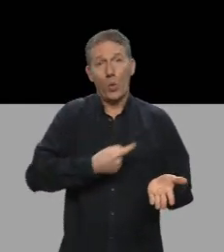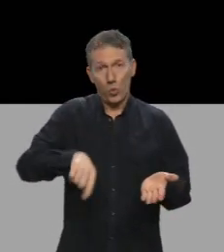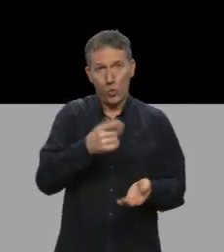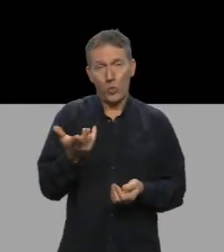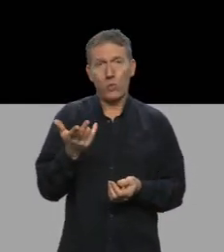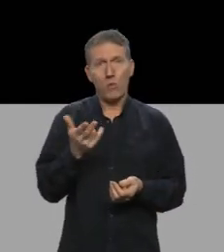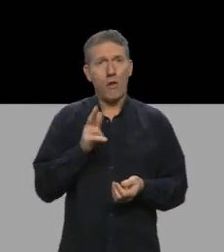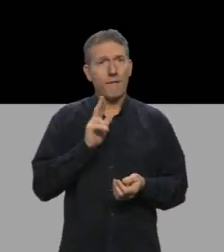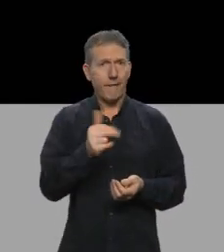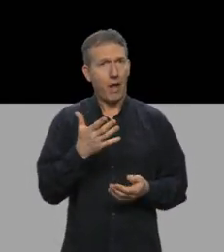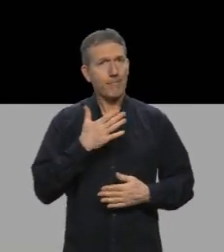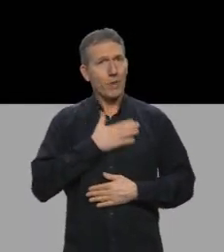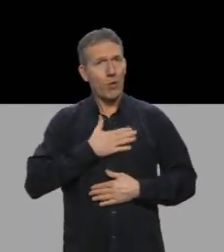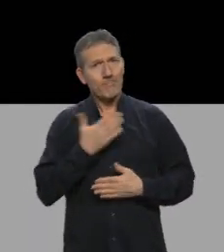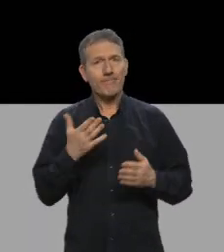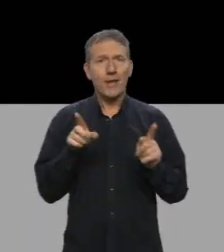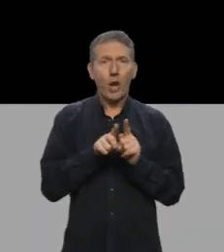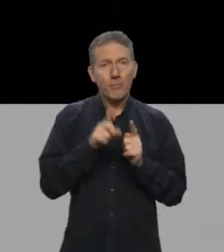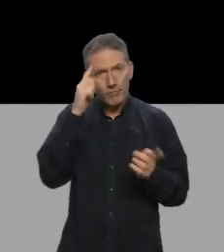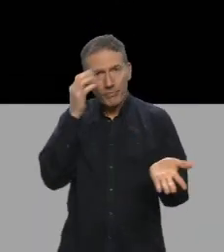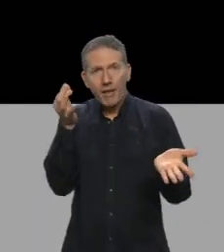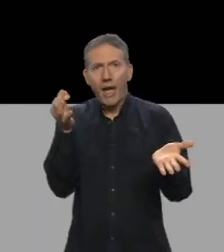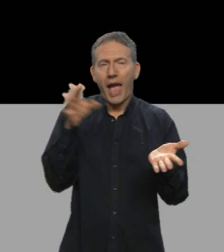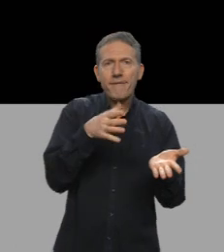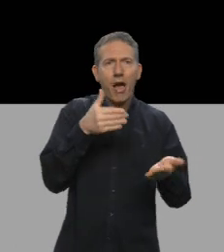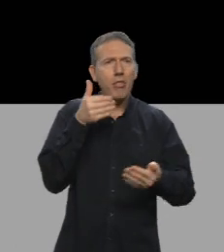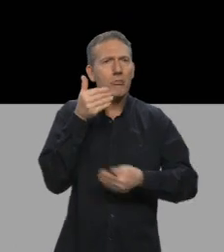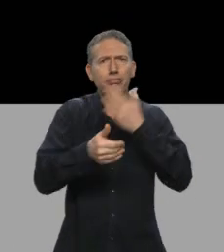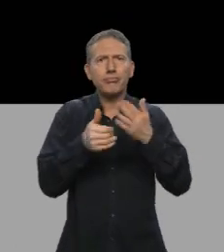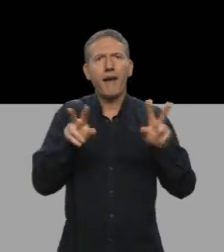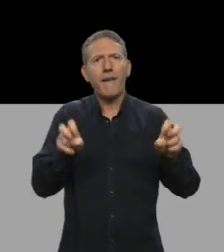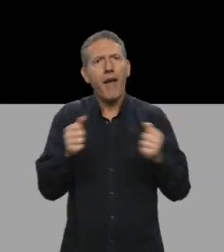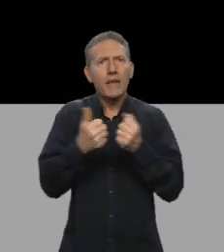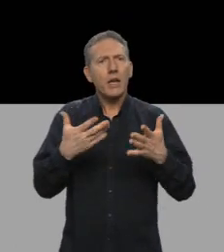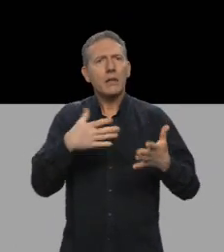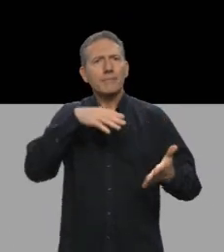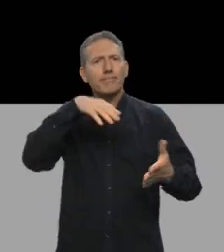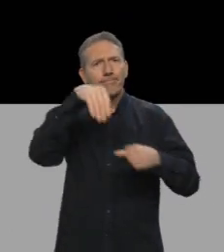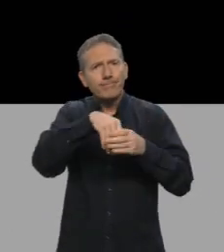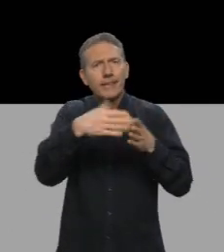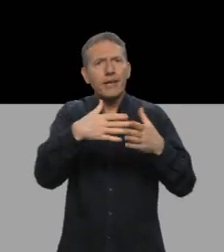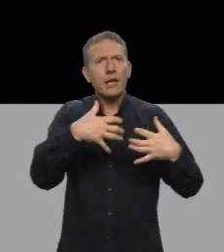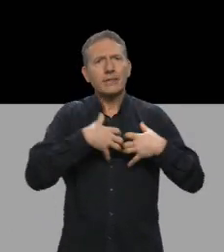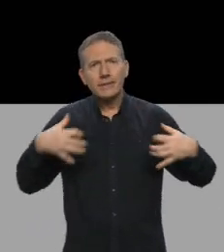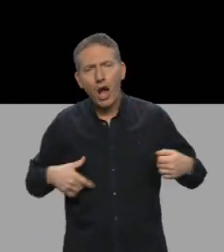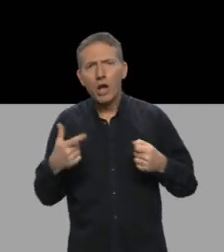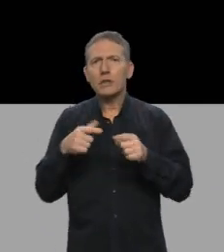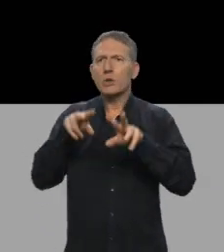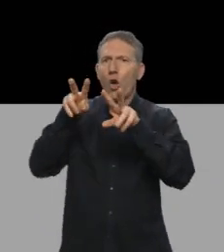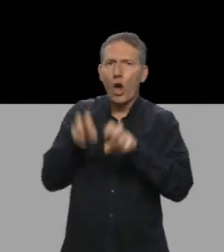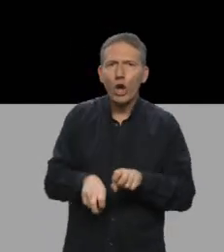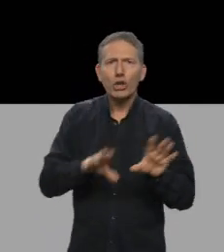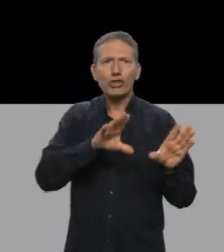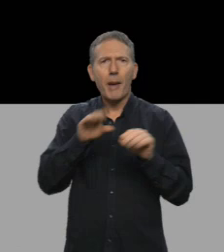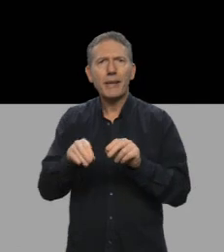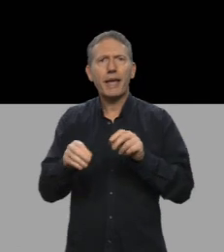allons aussi, heureux, inventer à partir des sciences et à partir de la recherche fondamentale et appliquée